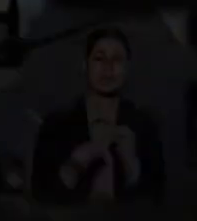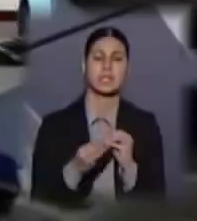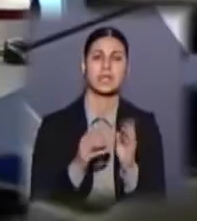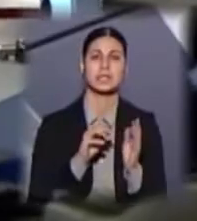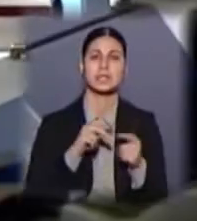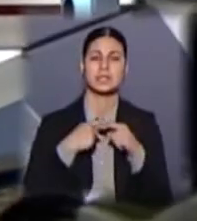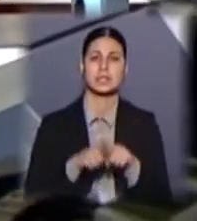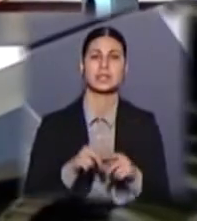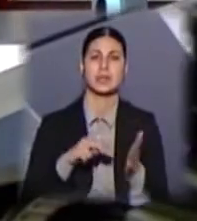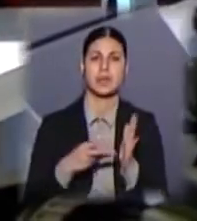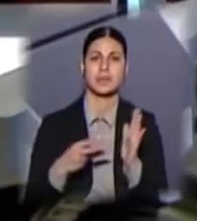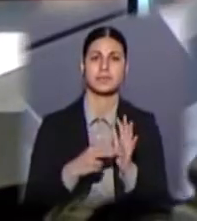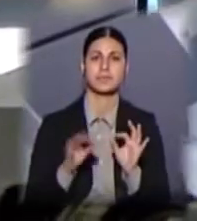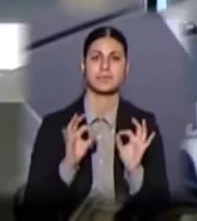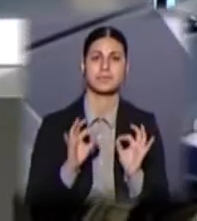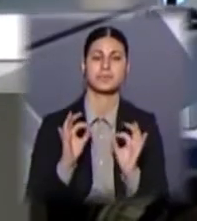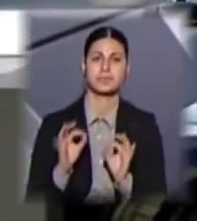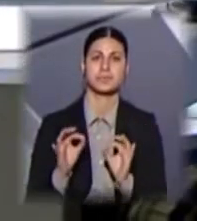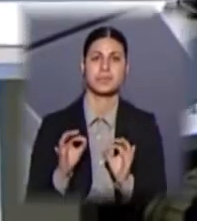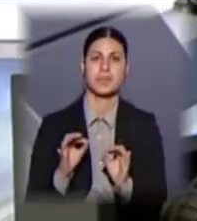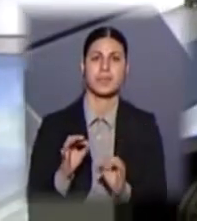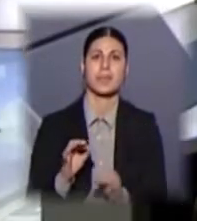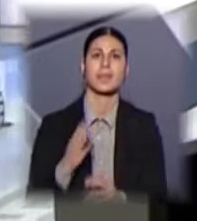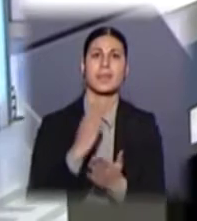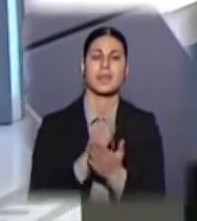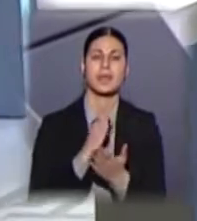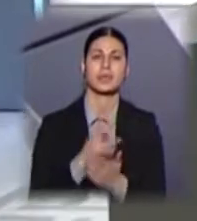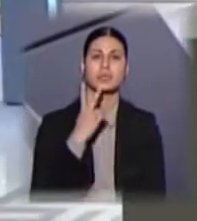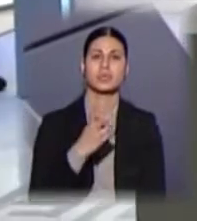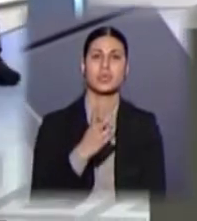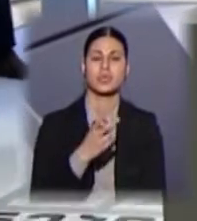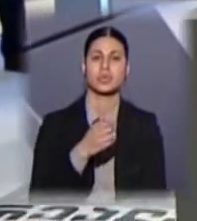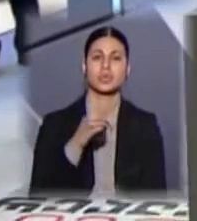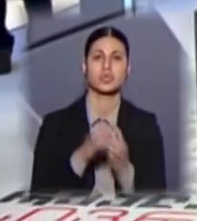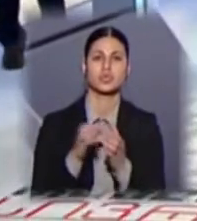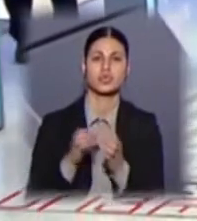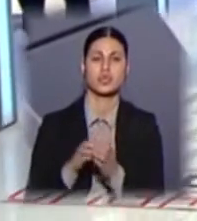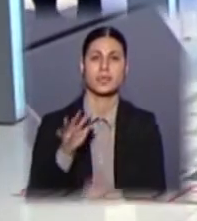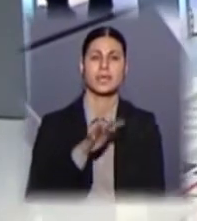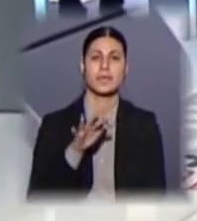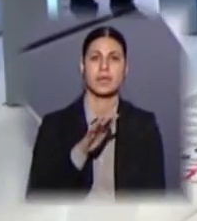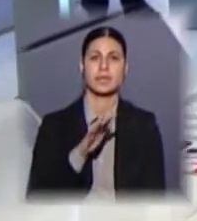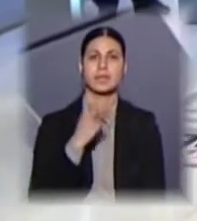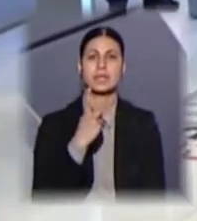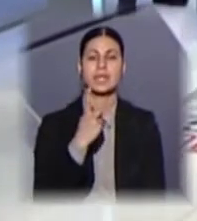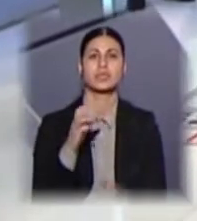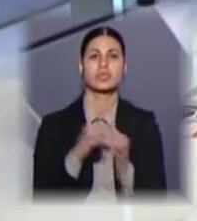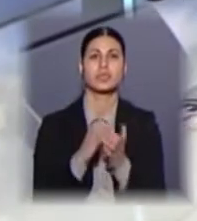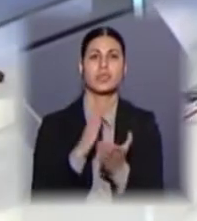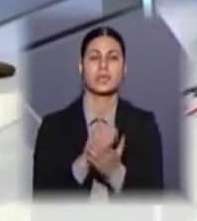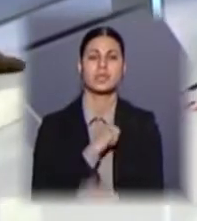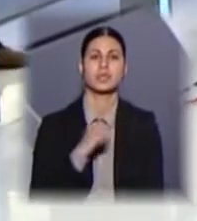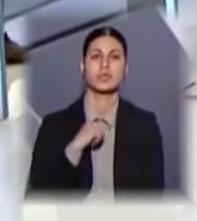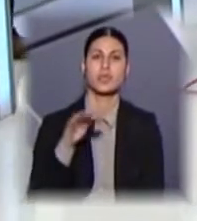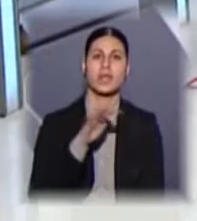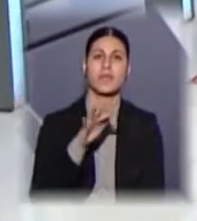სახელმწიფოები. არსებობს ორი ჯგუფი ქვეყნების, საერთაშორისო გამოცდილებას თუ დავეხმარებით, ერთი ჯგუფი არის ტოტალიტარული ქვეყნები,